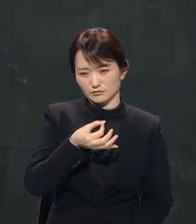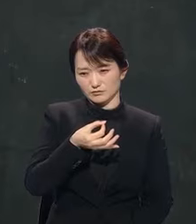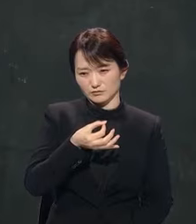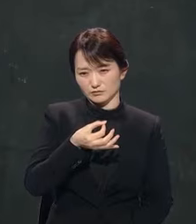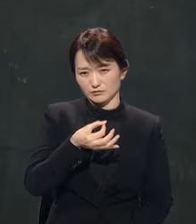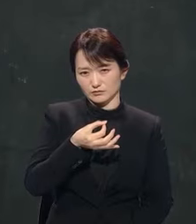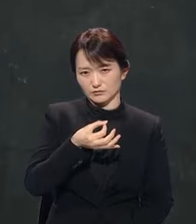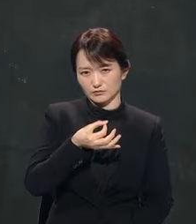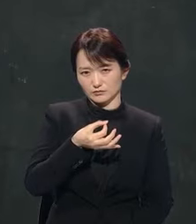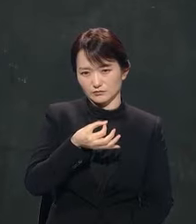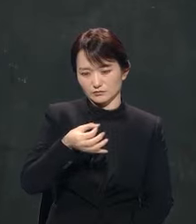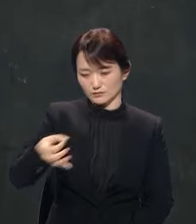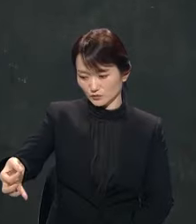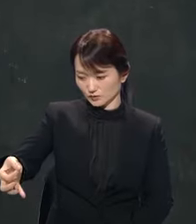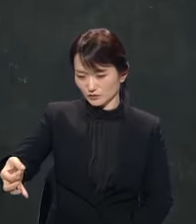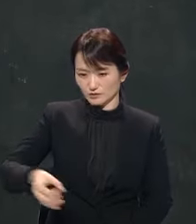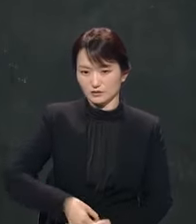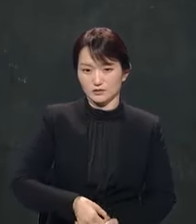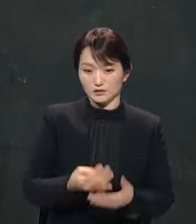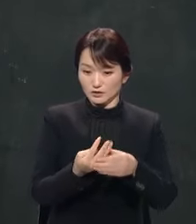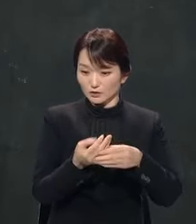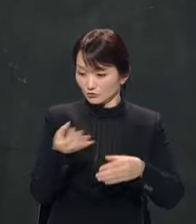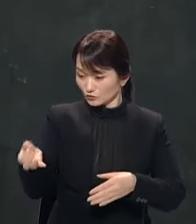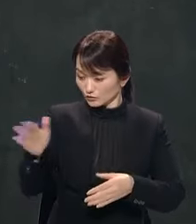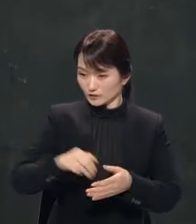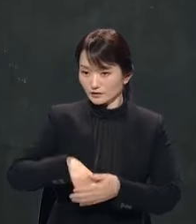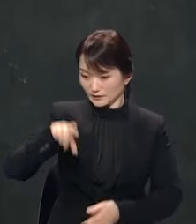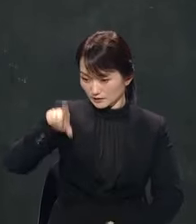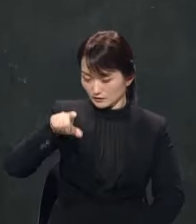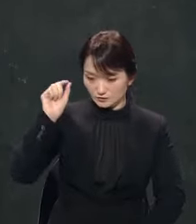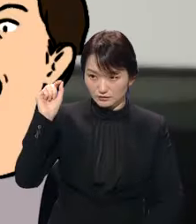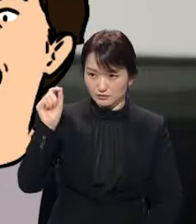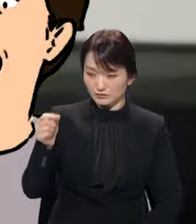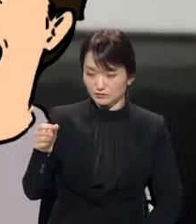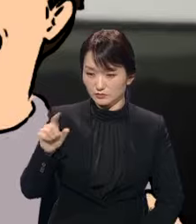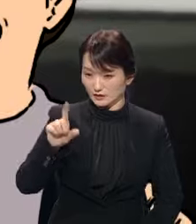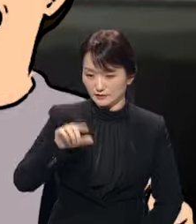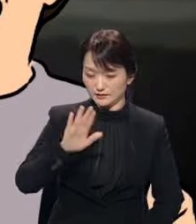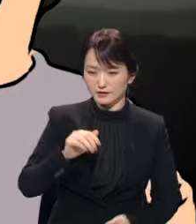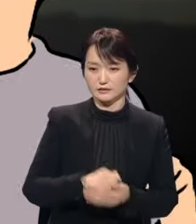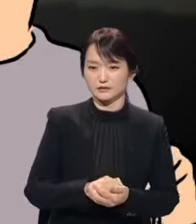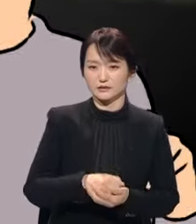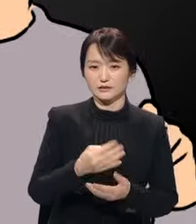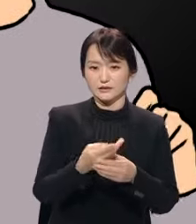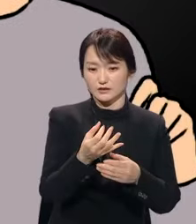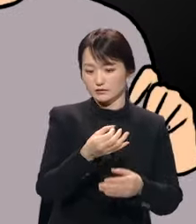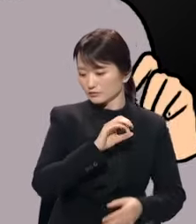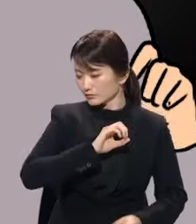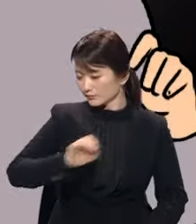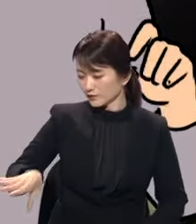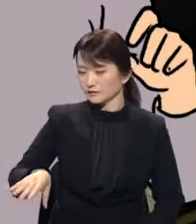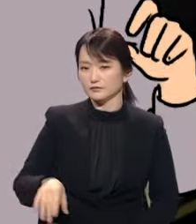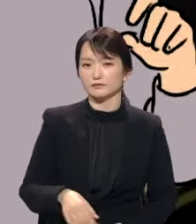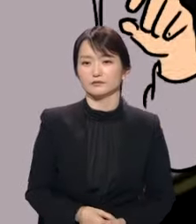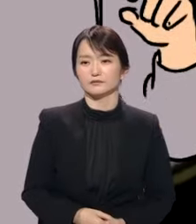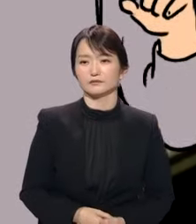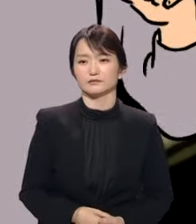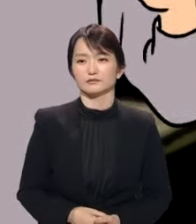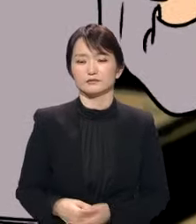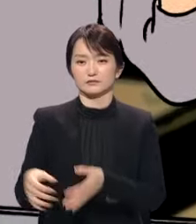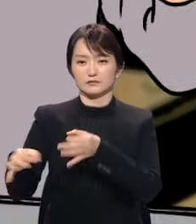현금으로 집어 던졌답니다. 아하, 나 거스름돈 안 받아. 거스름돈 얼마인지 모르겠습니다. 안 받을 테니까 재수 없다라면서 집어 던졌고 이